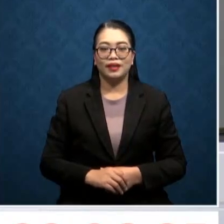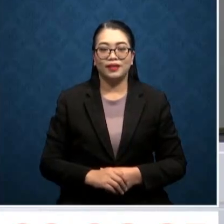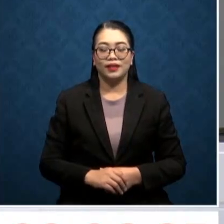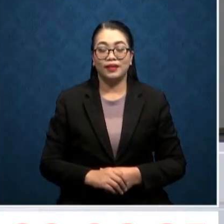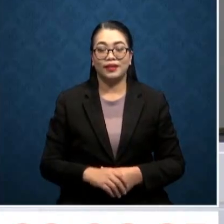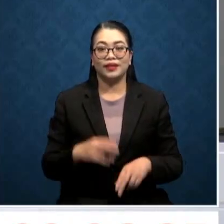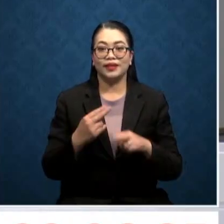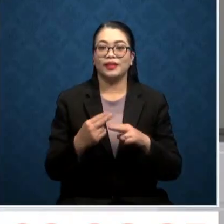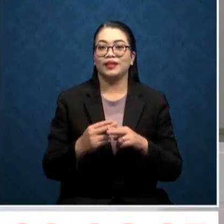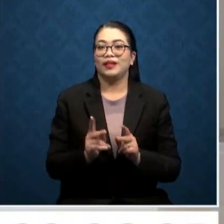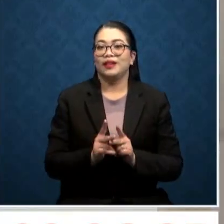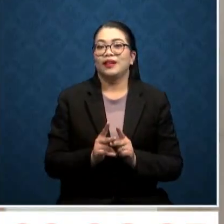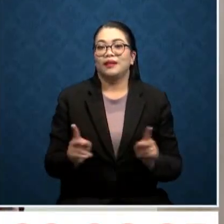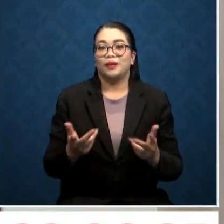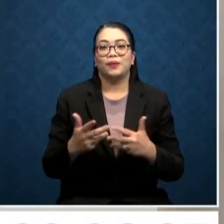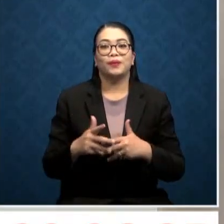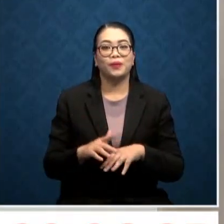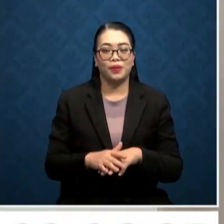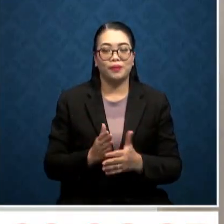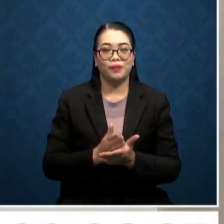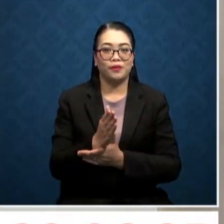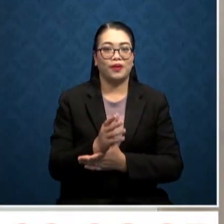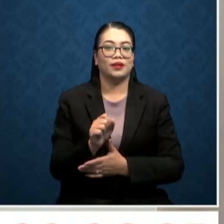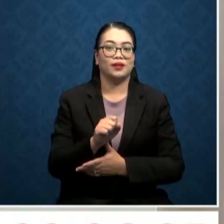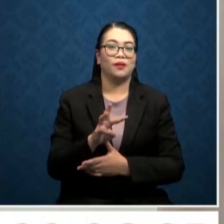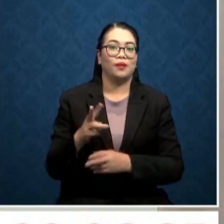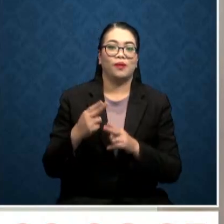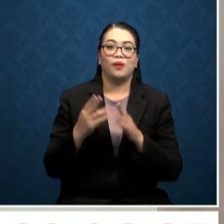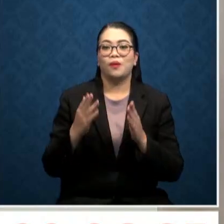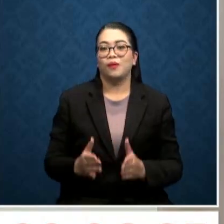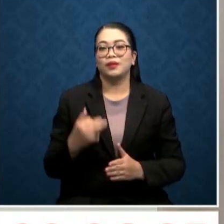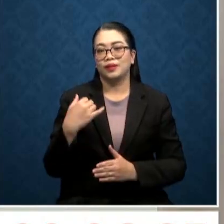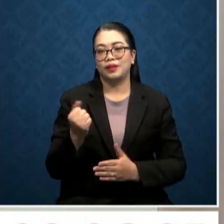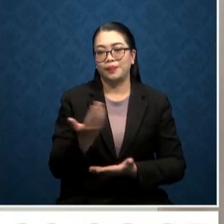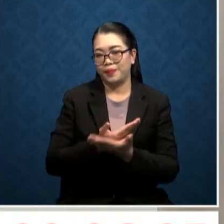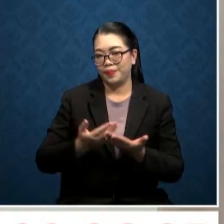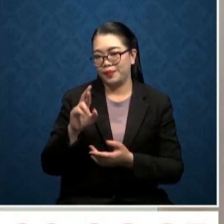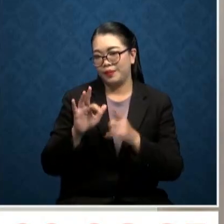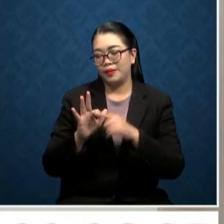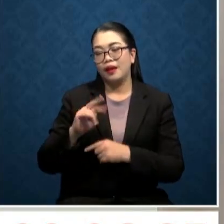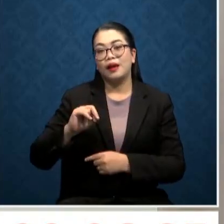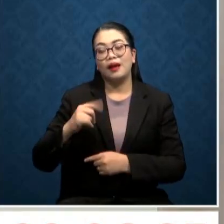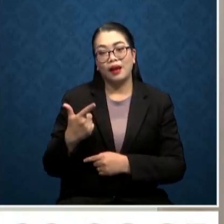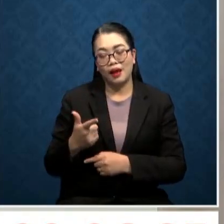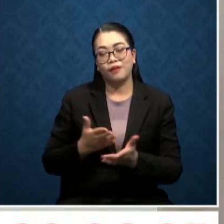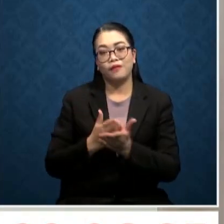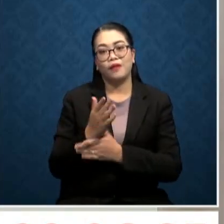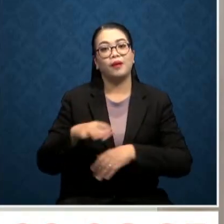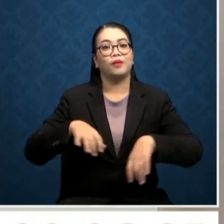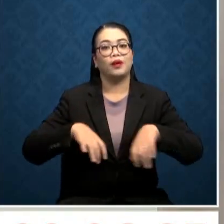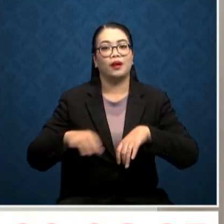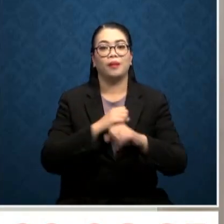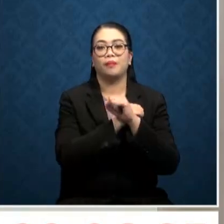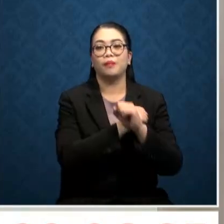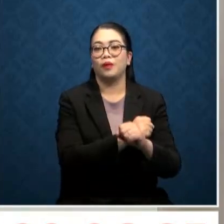รายชื่อกรรมาธิการร่วมฝ่ายวุฒิสภาเพื่อพิจารณาร่างพระราชบัญญัติมาตรการของฝ่ายบริหารในการป้อง